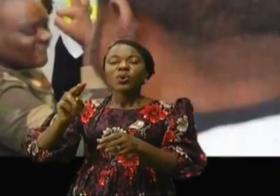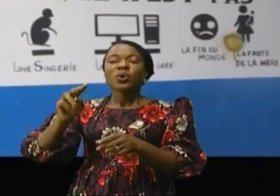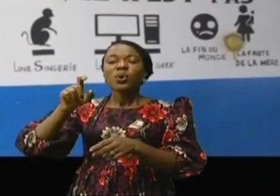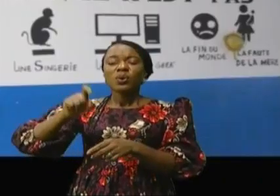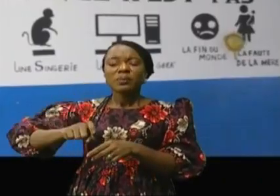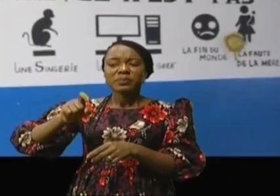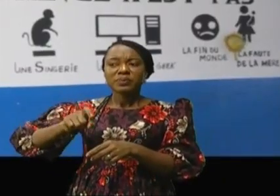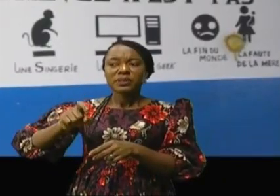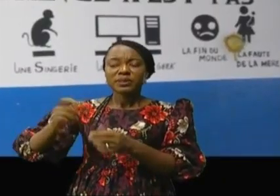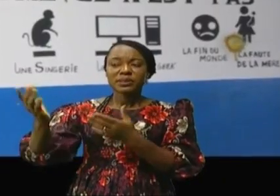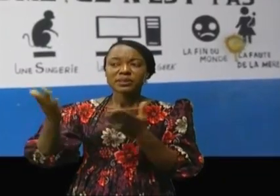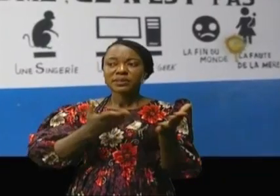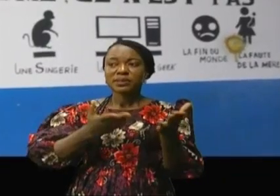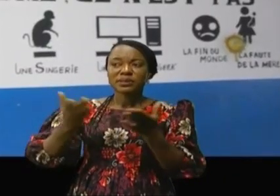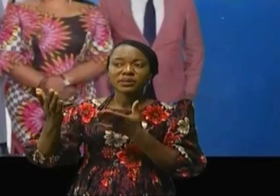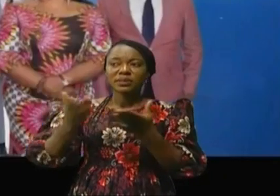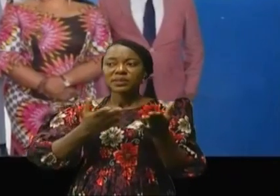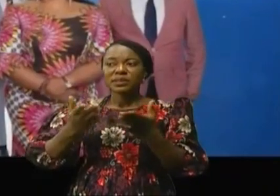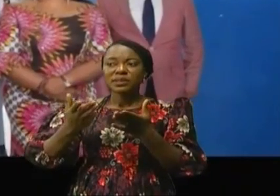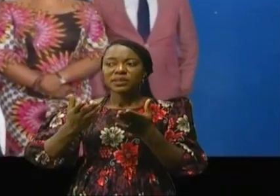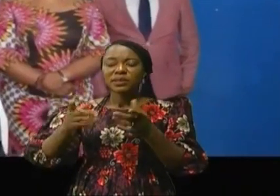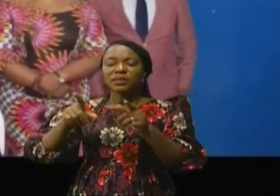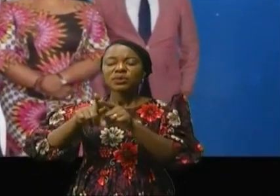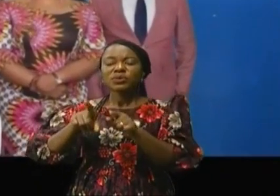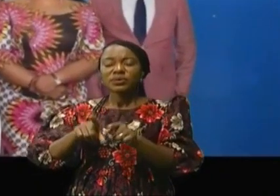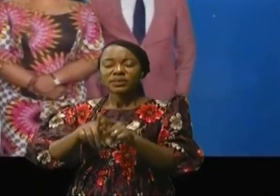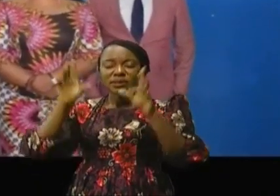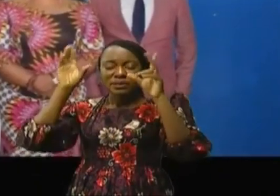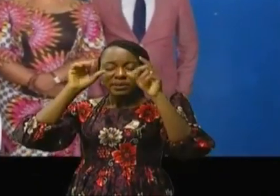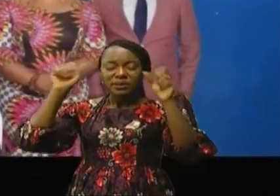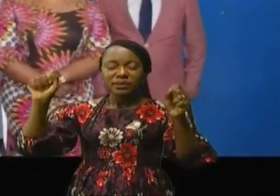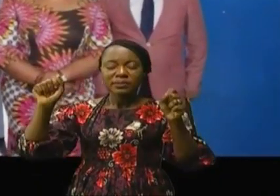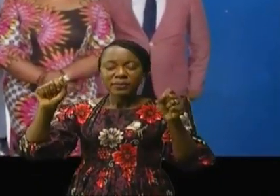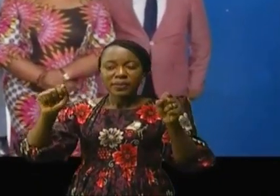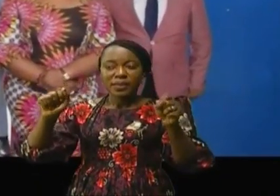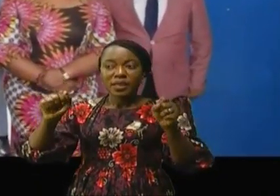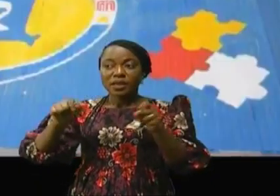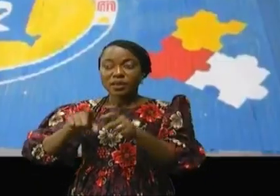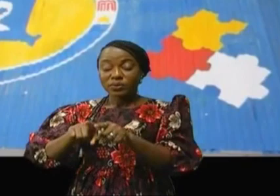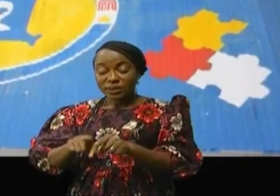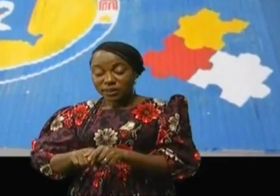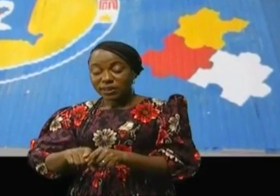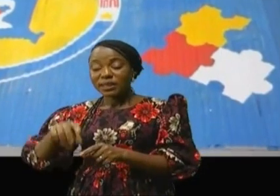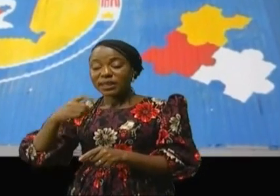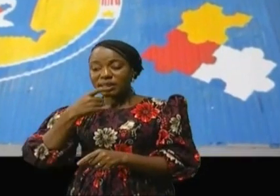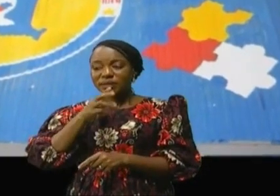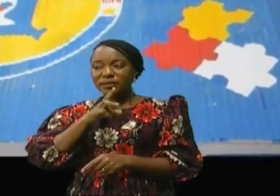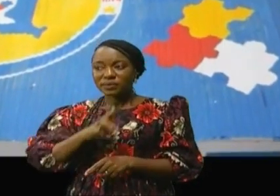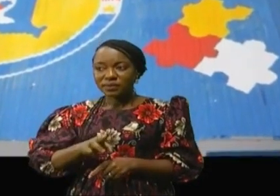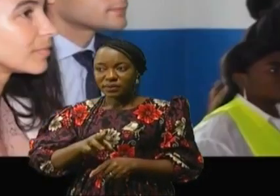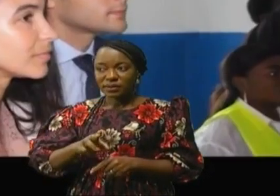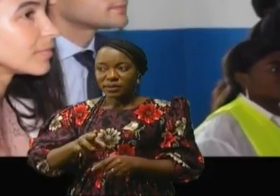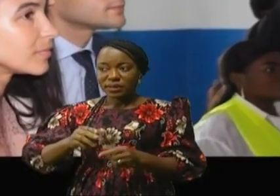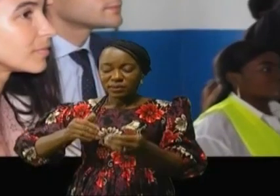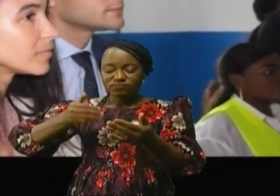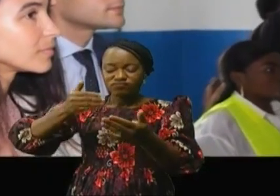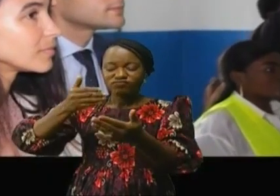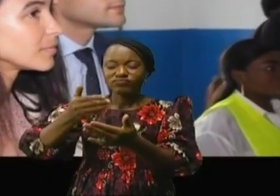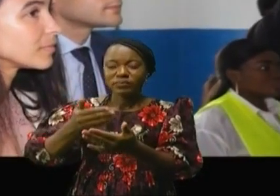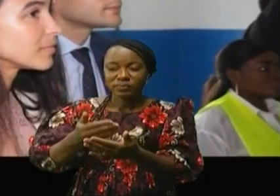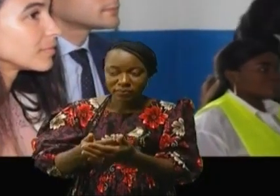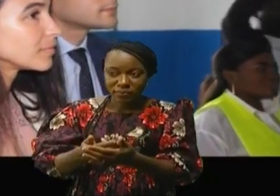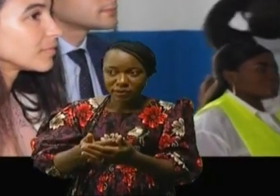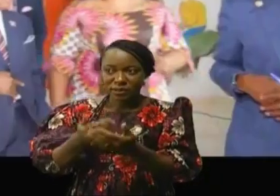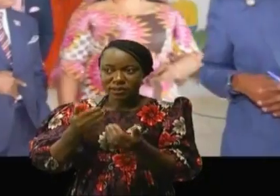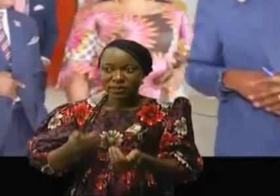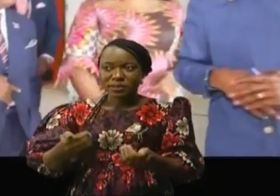s'est posé avec acuité, Elodie Bukambulu, présidente et ambassadrice de Congo Autisme, a résolu d'approcher la formation des enfants autistes